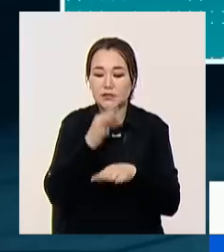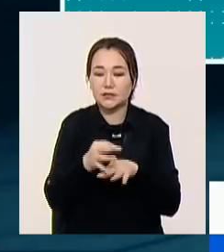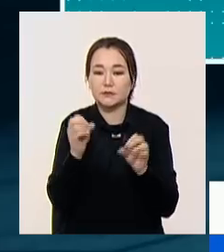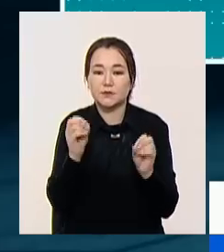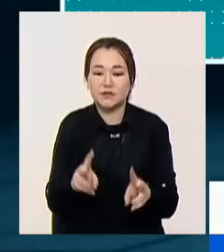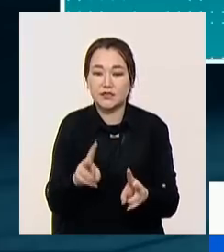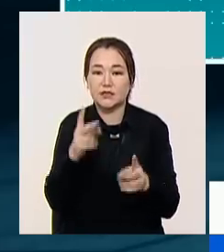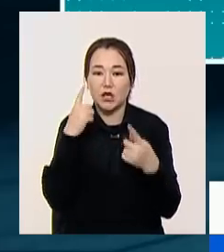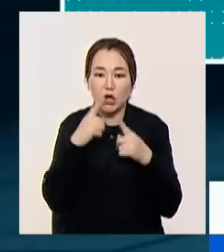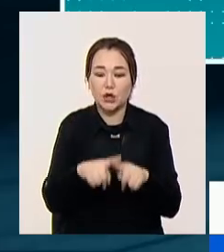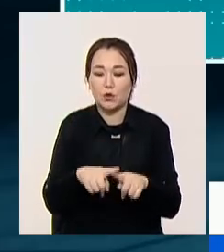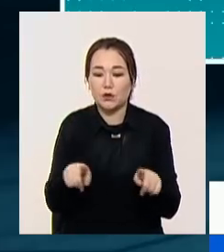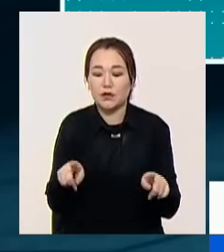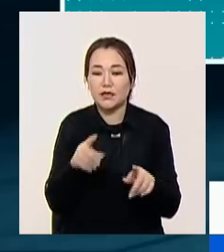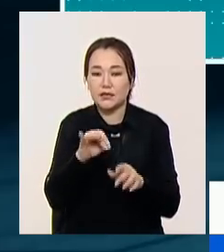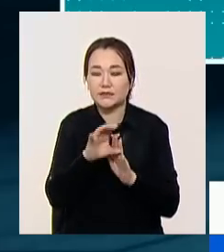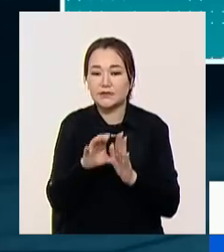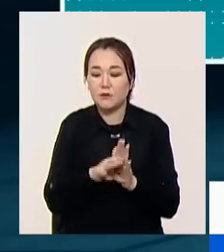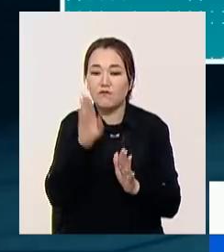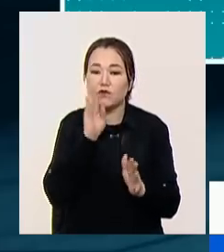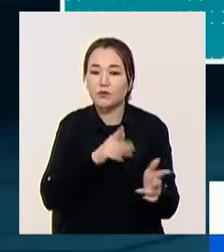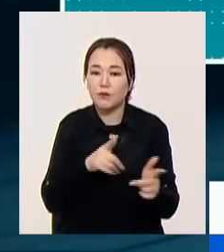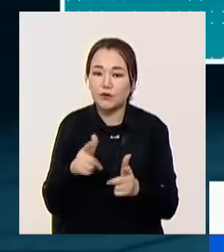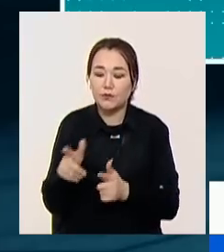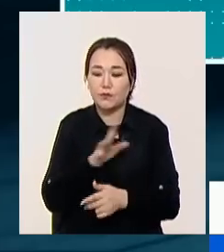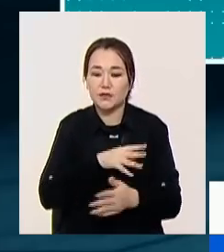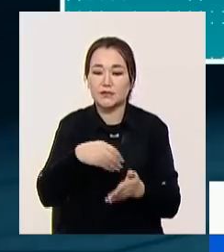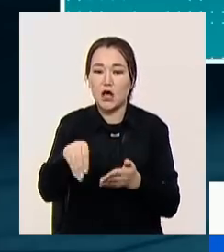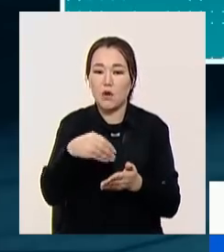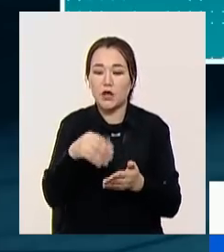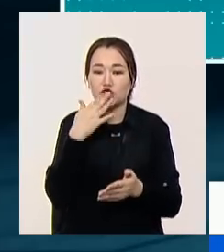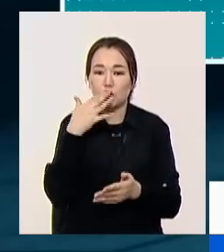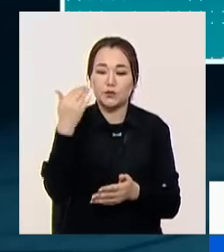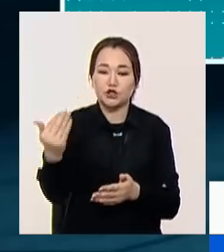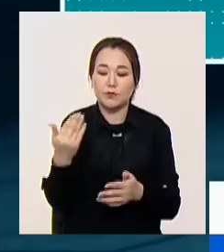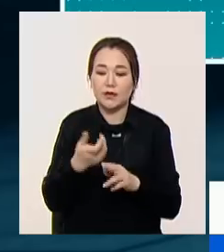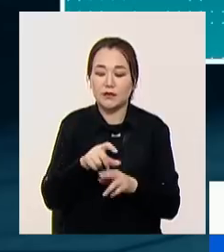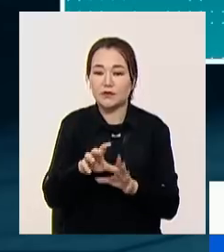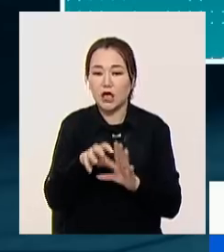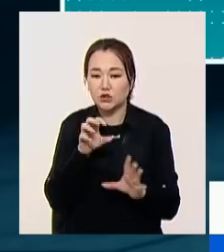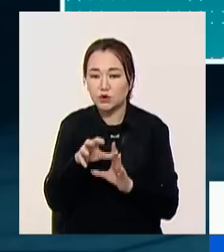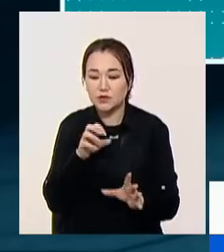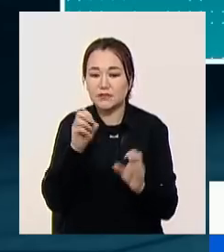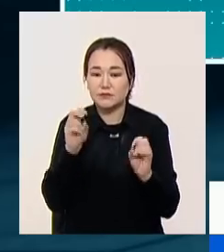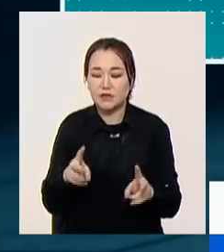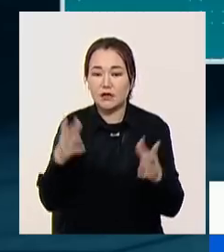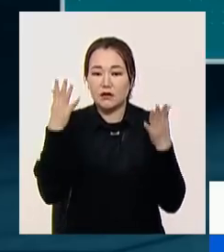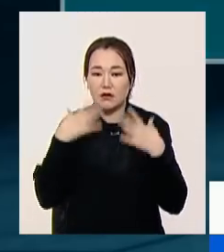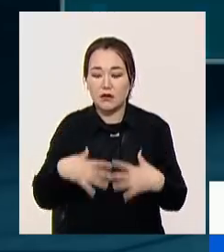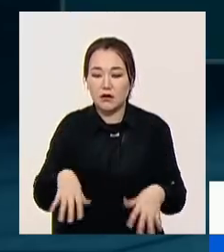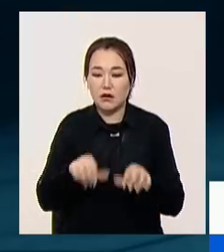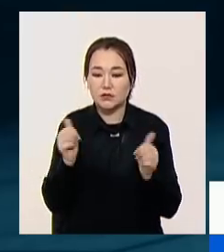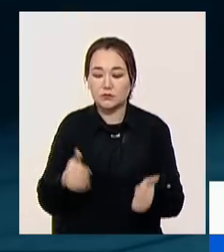специалисты. Технология же и система водоподготовки были закуплены за рубежом. Это насосы, специфические водолазные костюмы